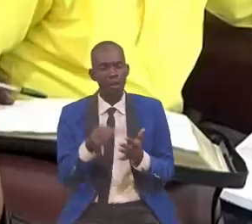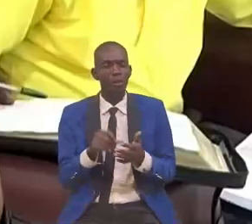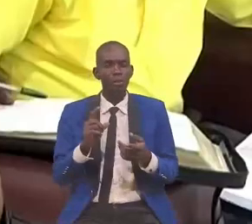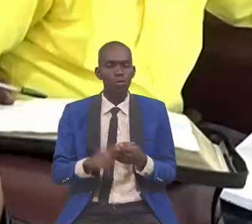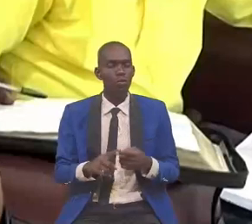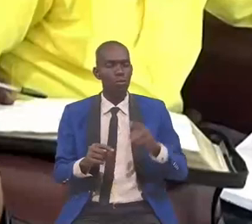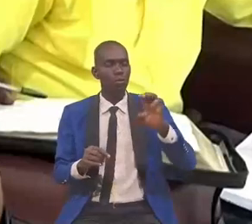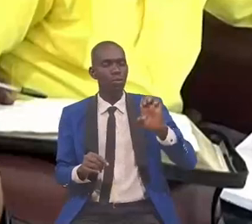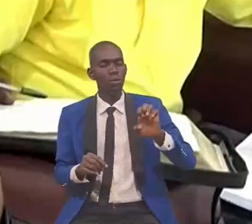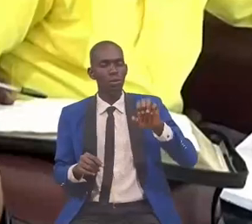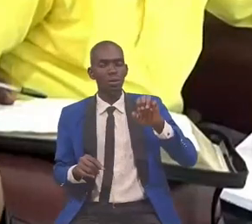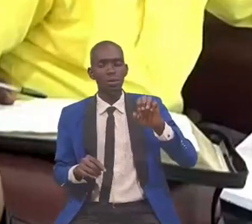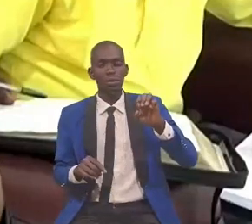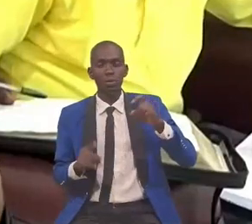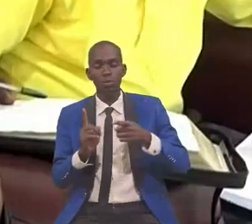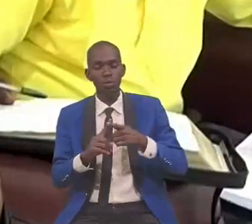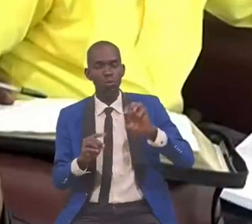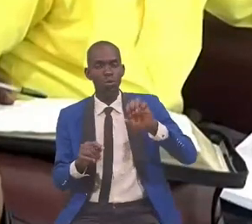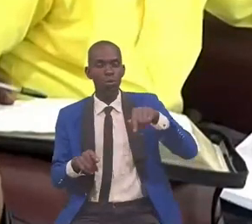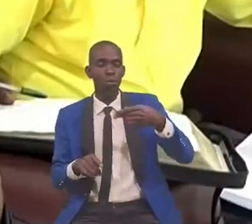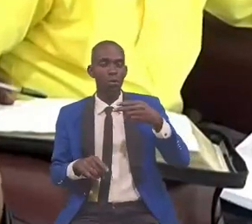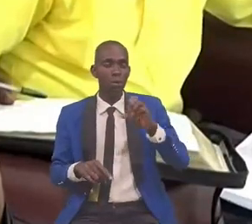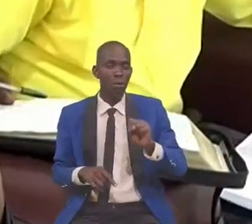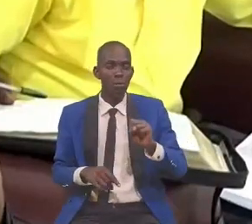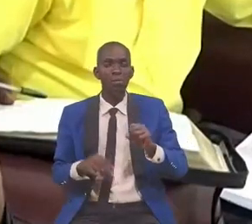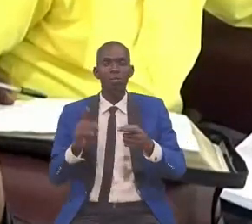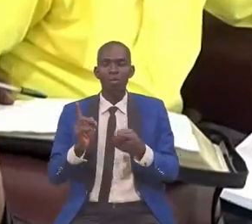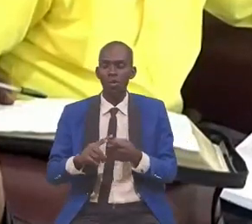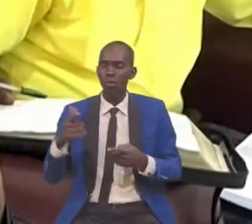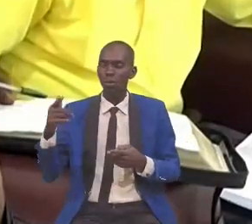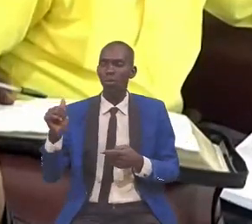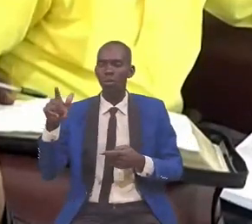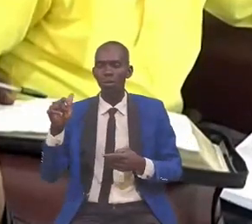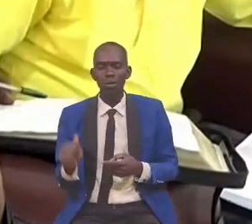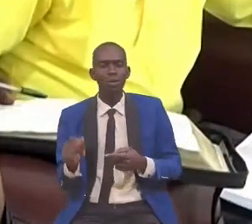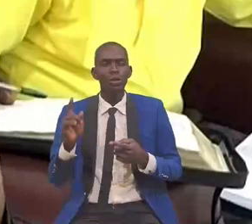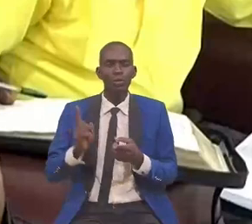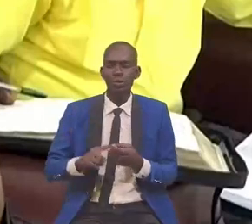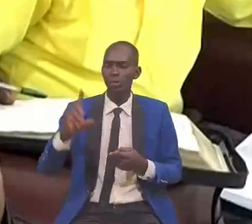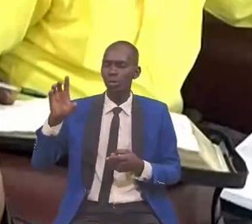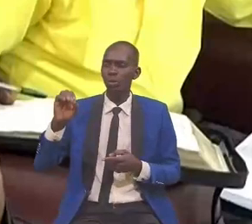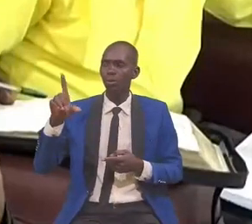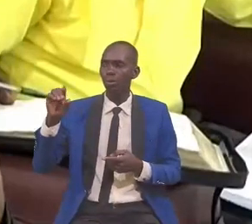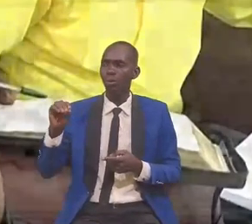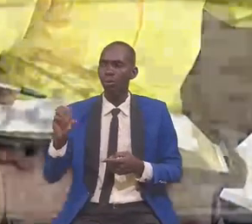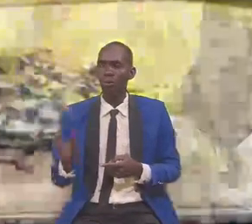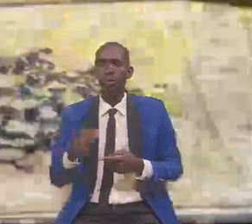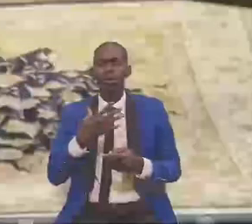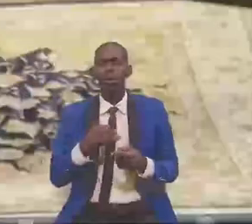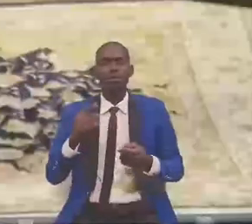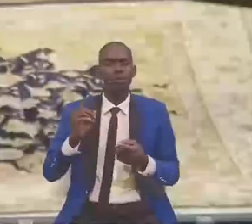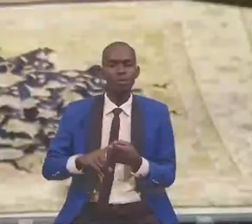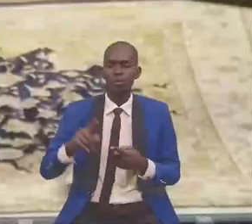écrire l'épître aux Colossiens. Il écrira les épîtres aux Thessaloniciens 1 et 2. Il écrira